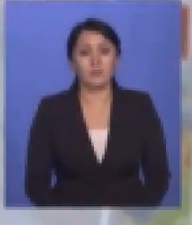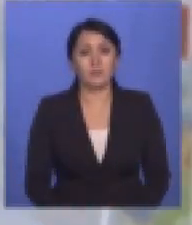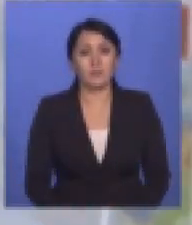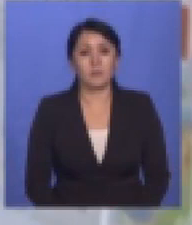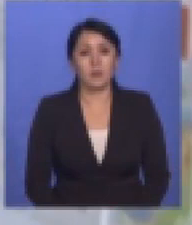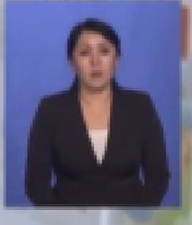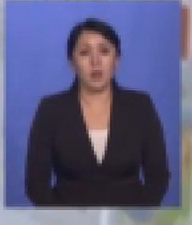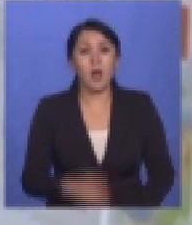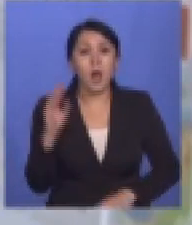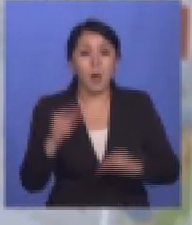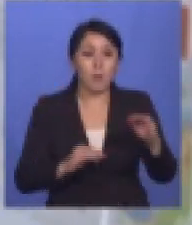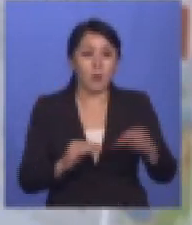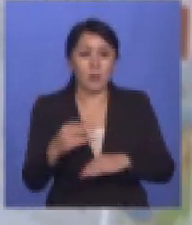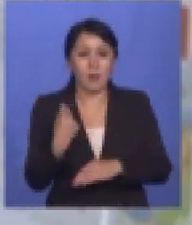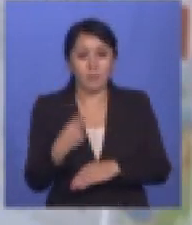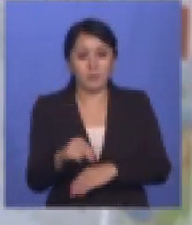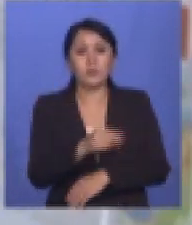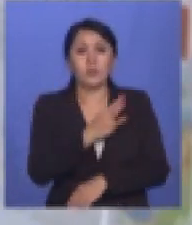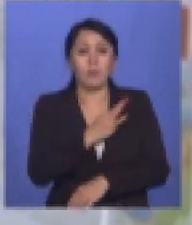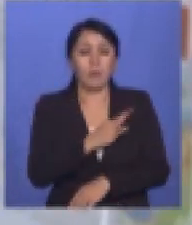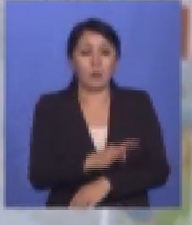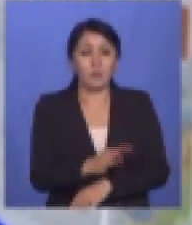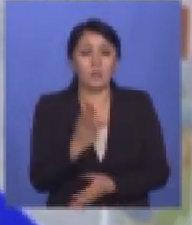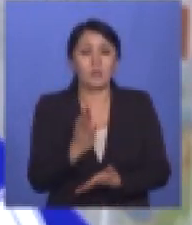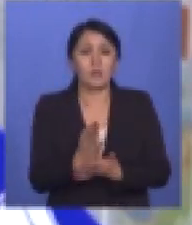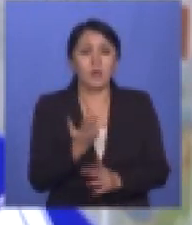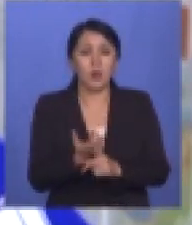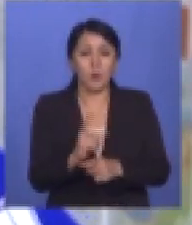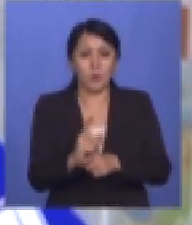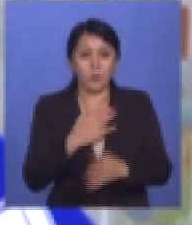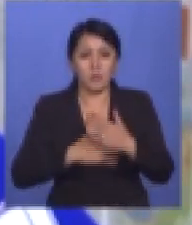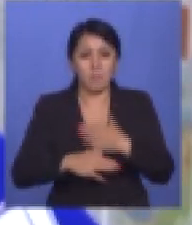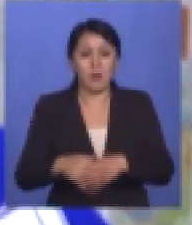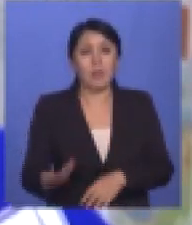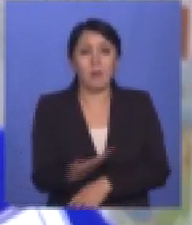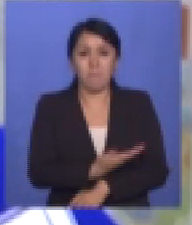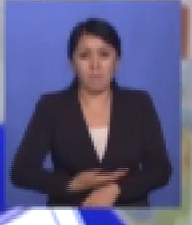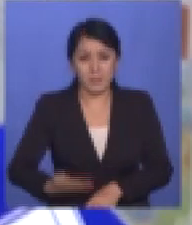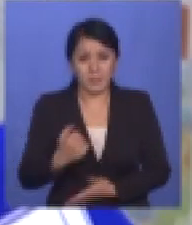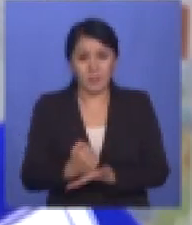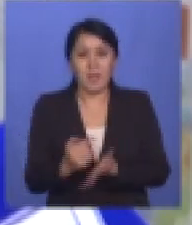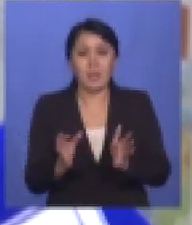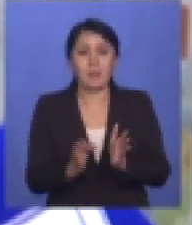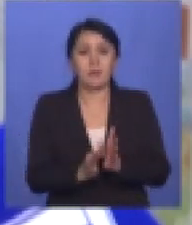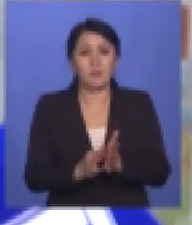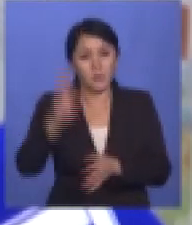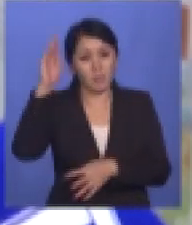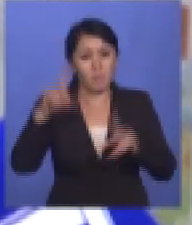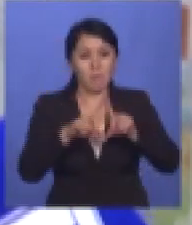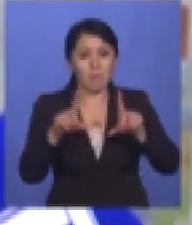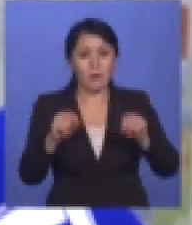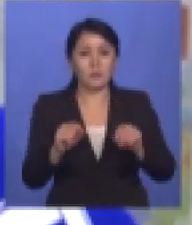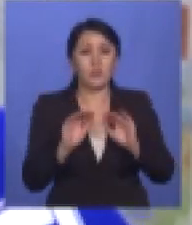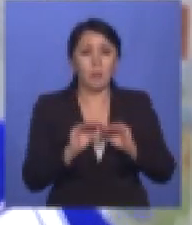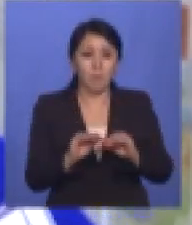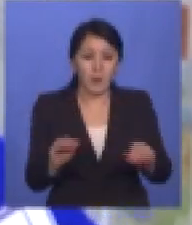Біз орнатқан жаңа қондырғылар өз пайдасын тигізіп жатқаны қуантарлық жайт. Біздің басты мақсатымыз осындай мектептерде білім